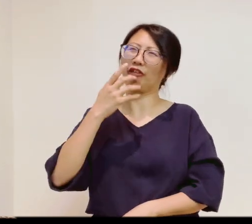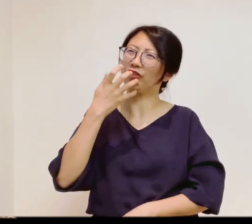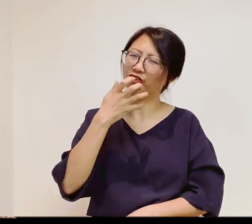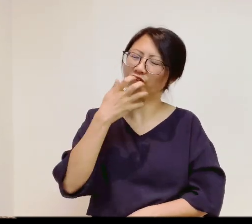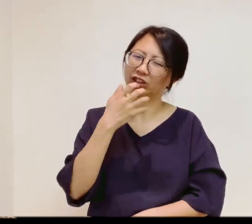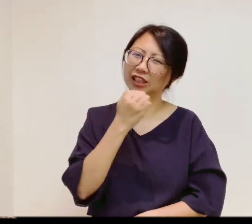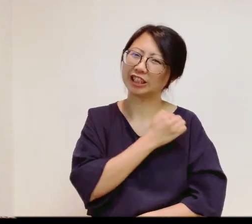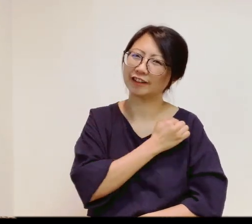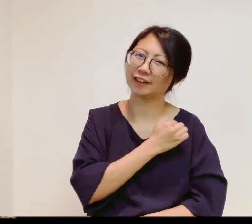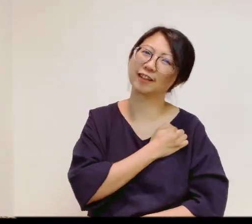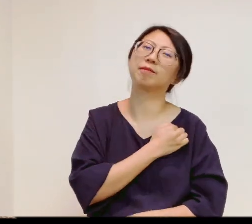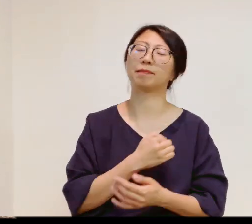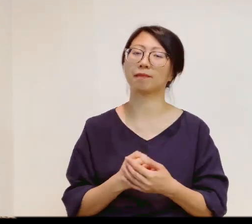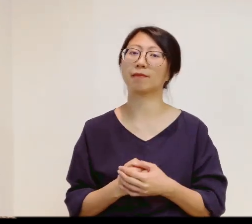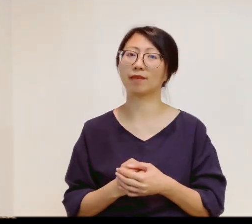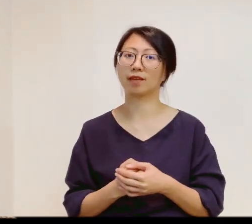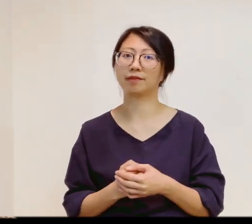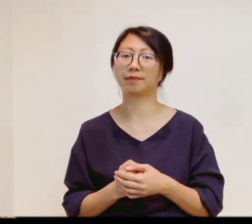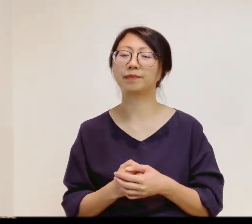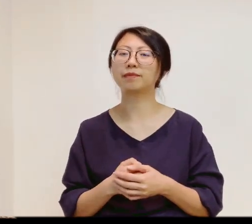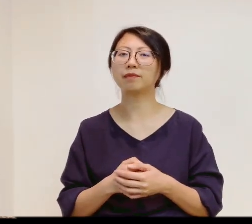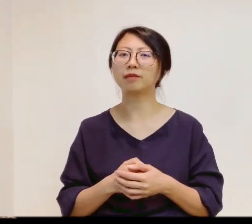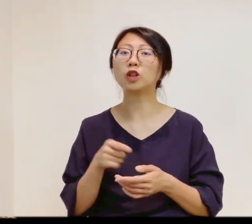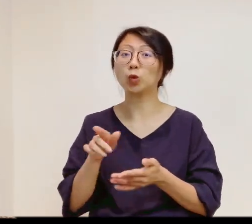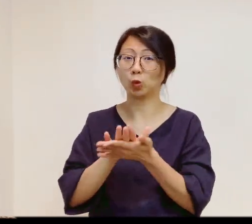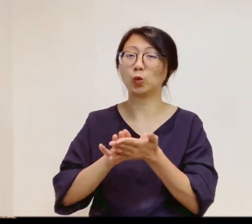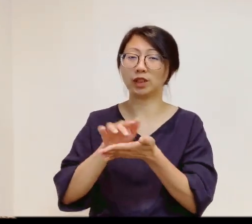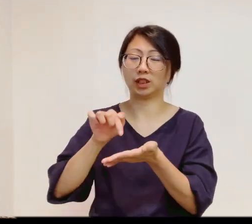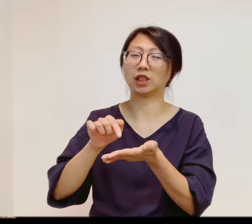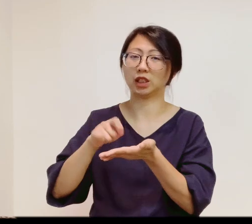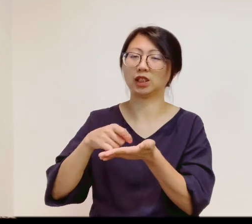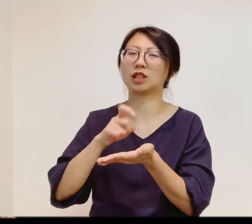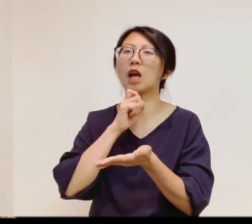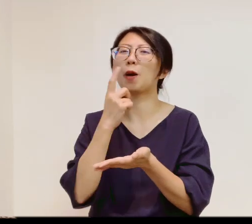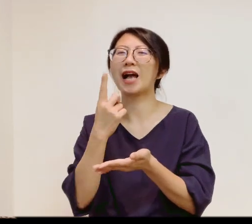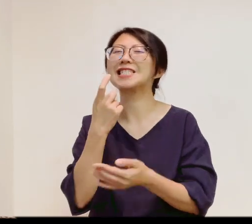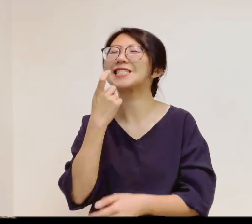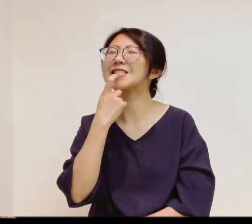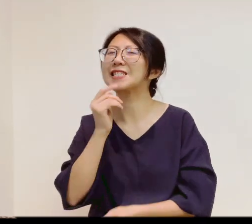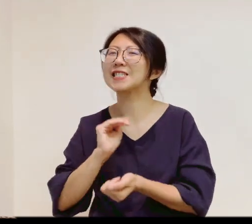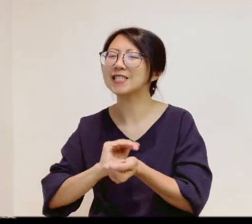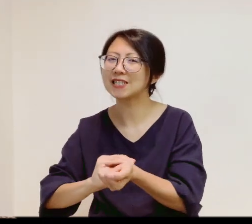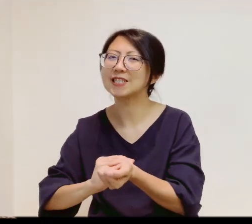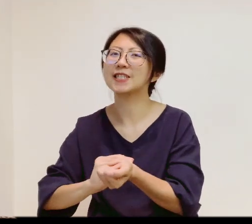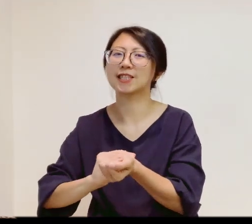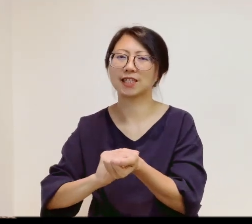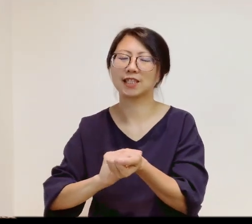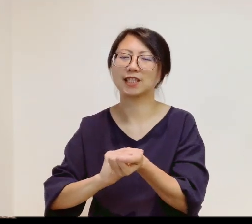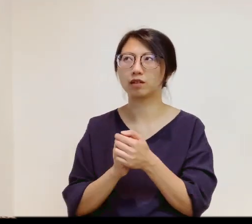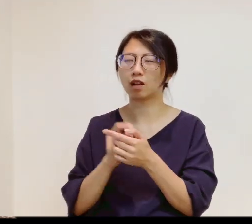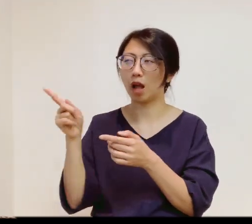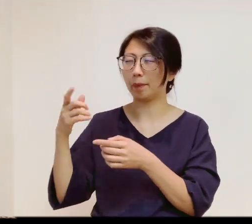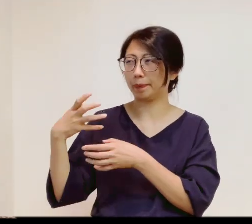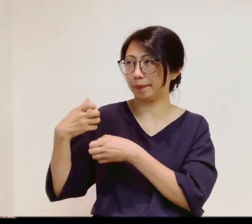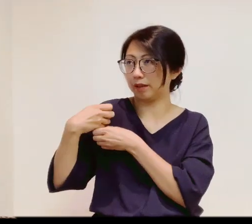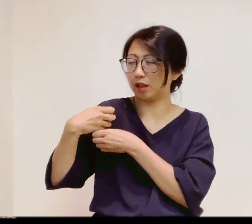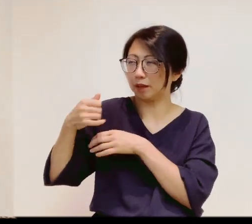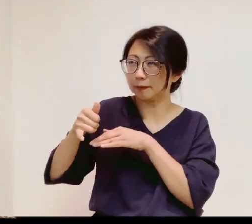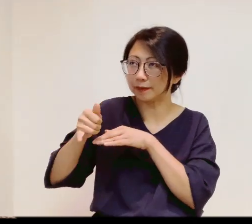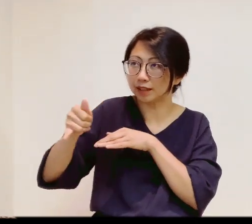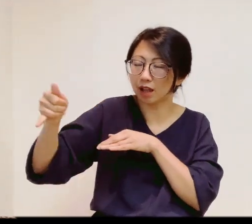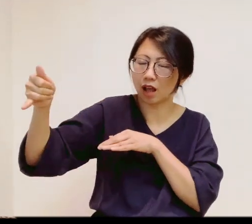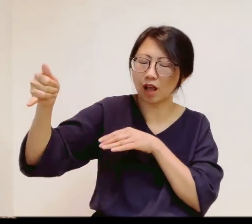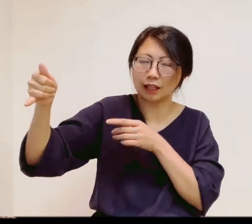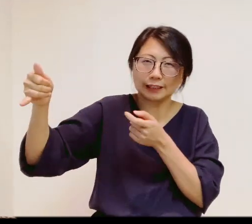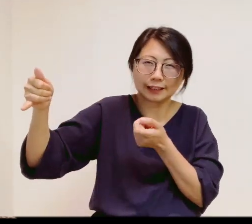面記載咧，有一個嘅牙醫咧，佢點樣咧係利用咧嗰啲。集中營嗰啲嘅嗰啲士兵